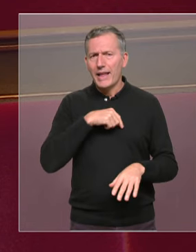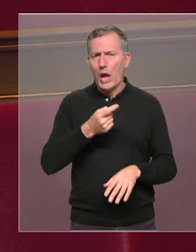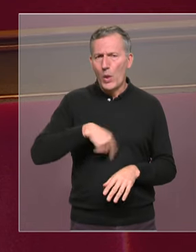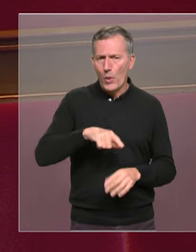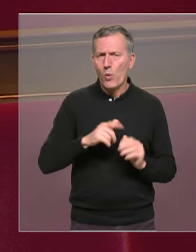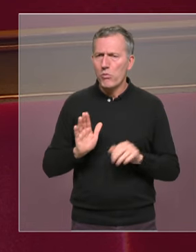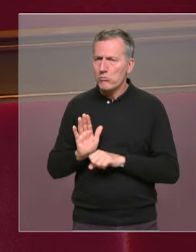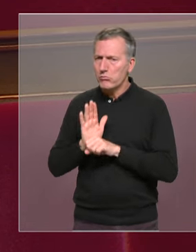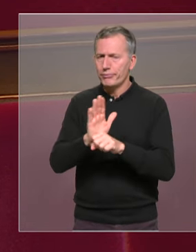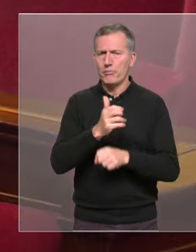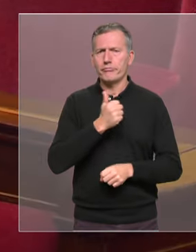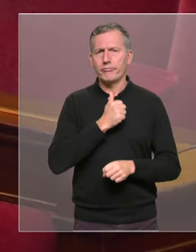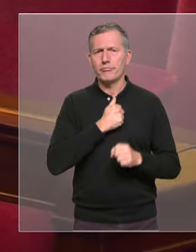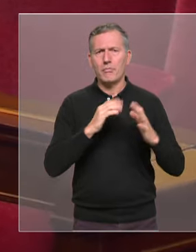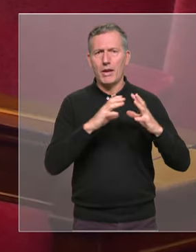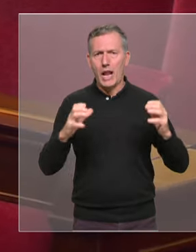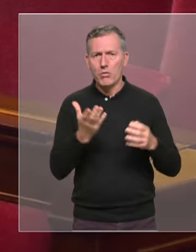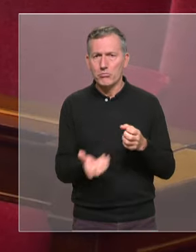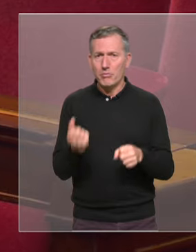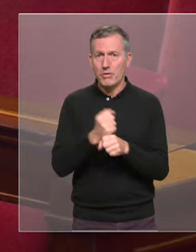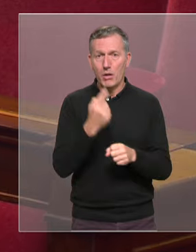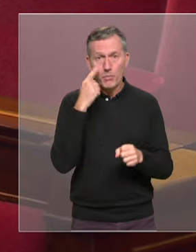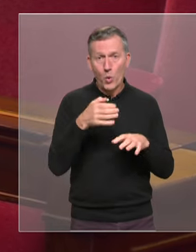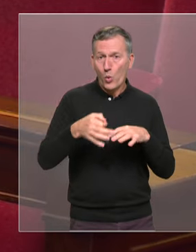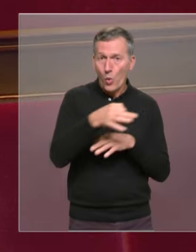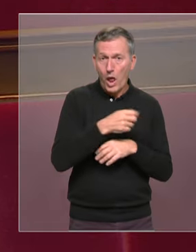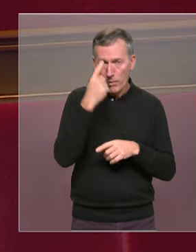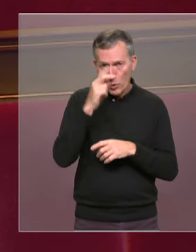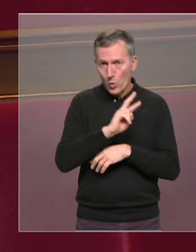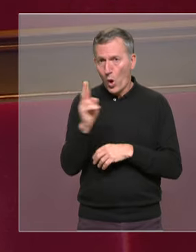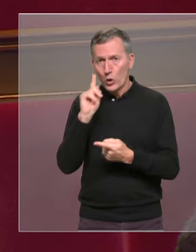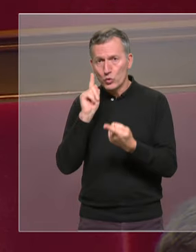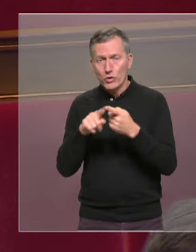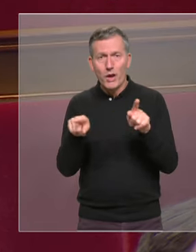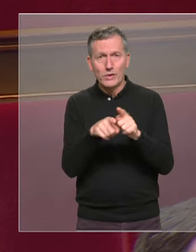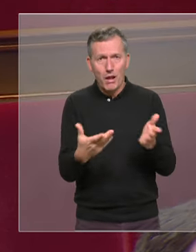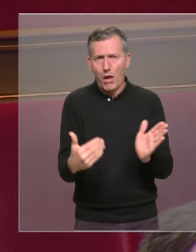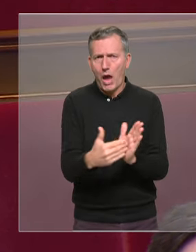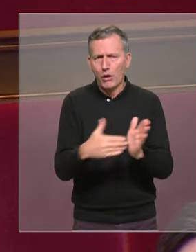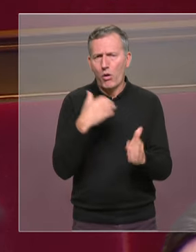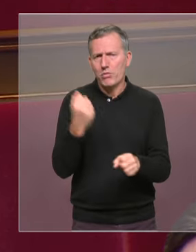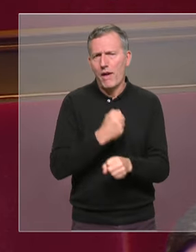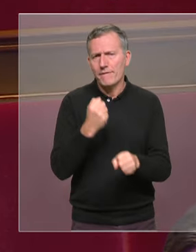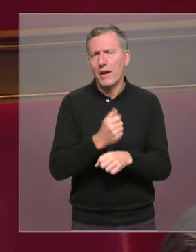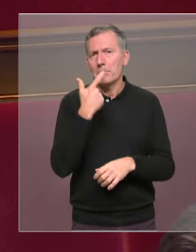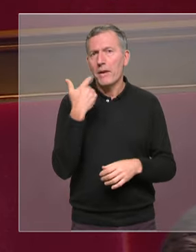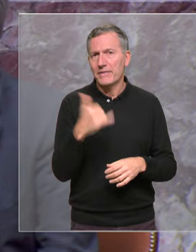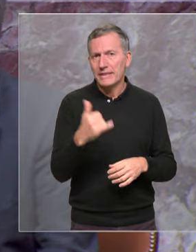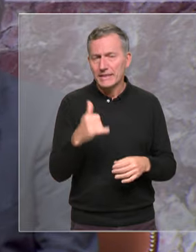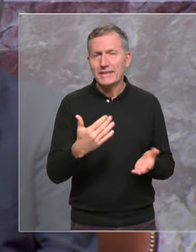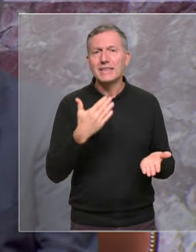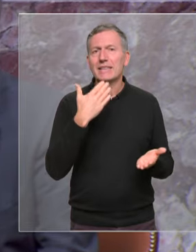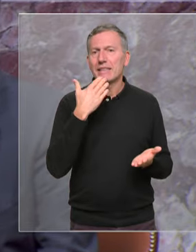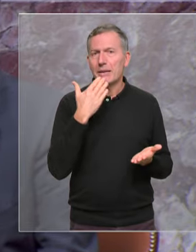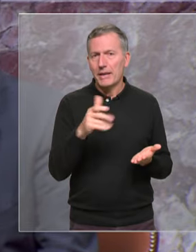en avant la souveraineté de nos clouds. Ce qui vaut pour le nucléaire vaut pour d'autres sujets. Et aujourd'hui, on a encore bien du travail sur la plan. Je vous